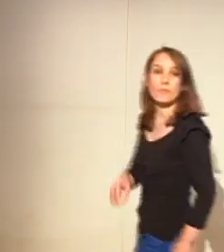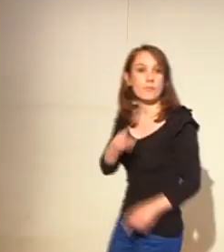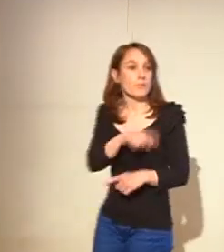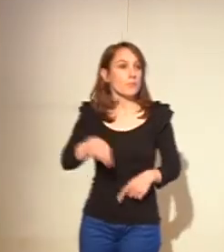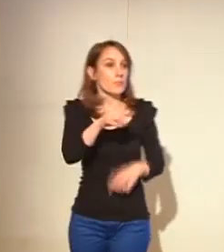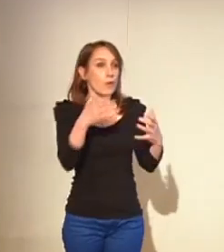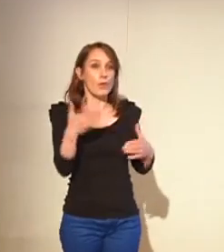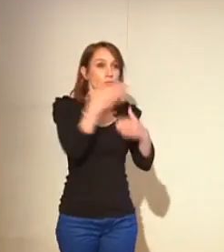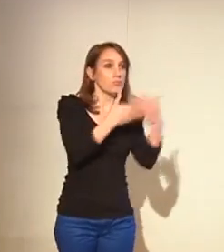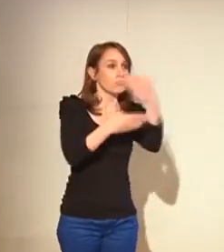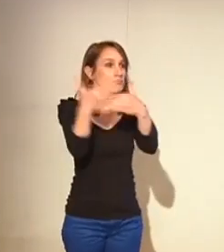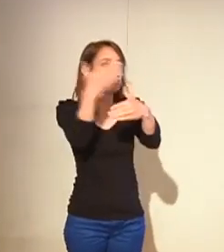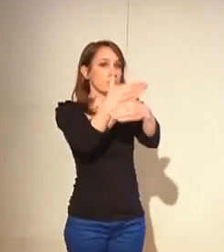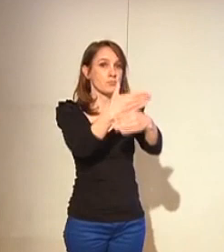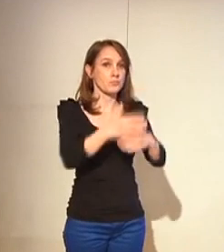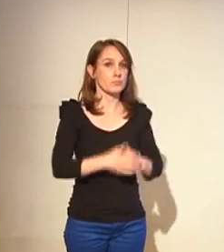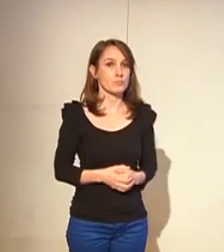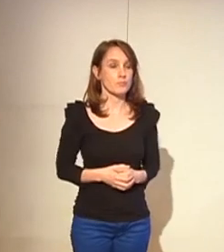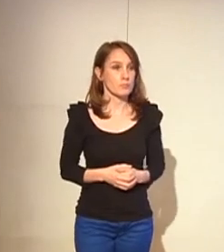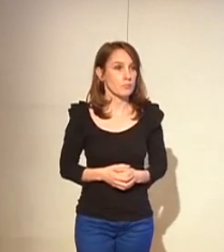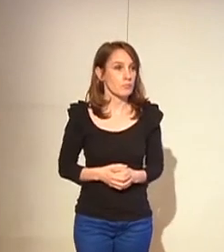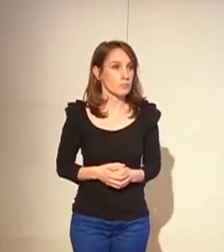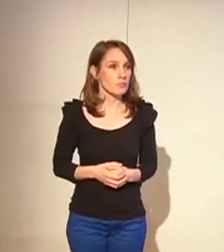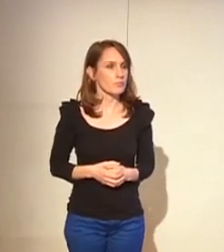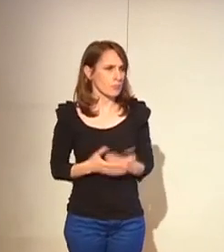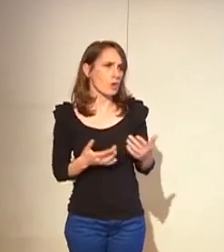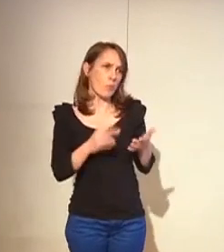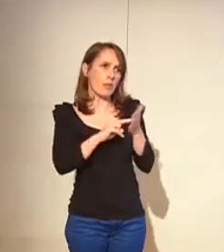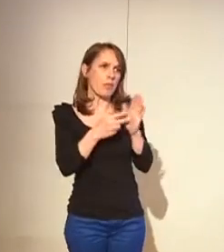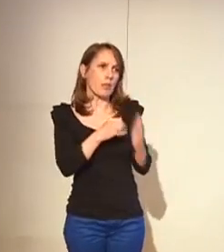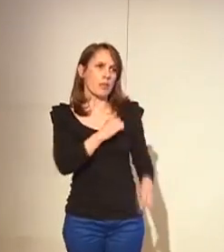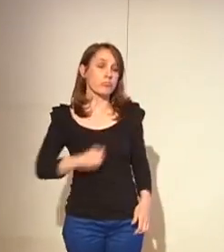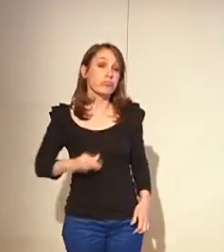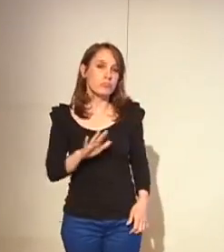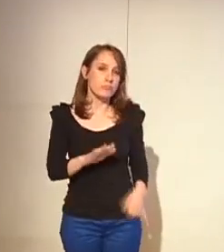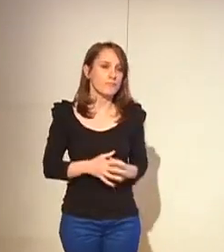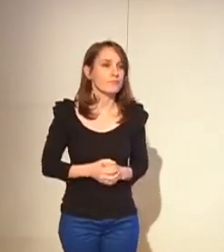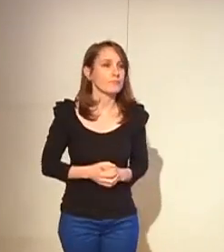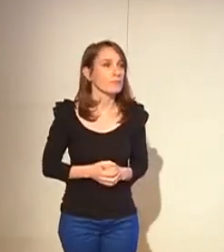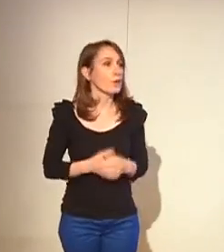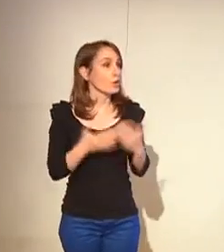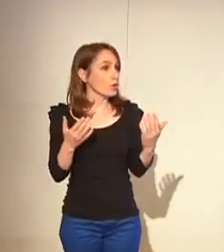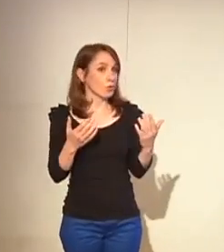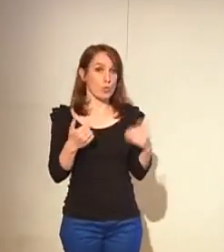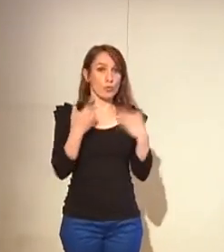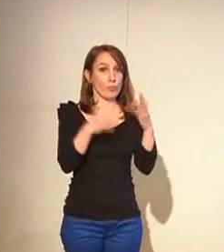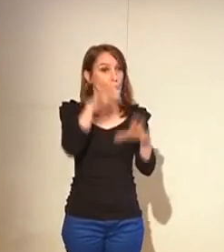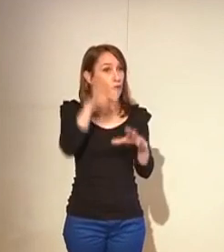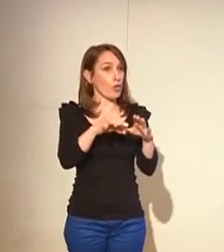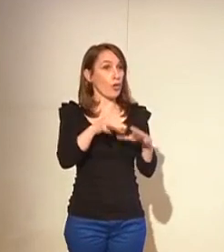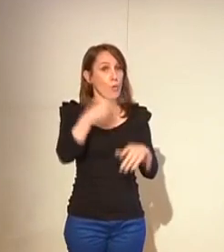cet amendement c'est assez technique donc je le soumets au vote qui